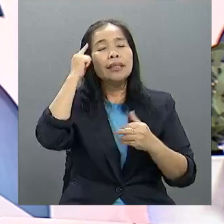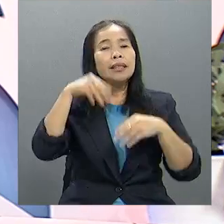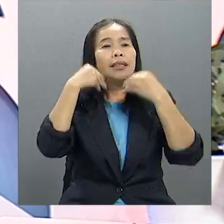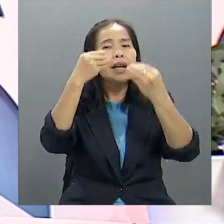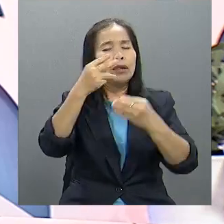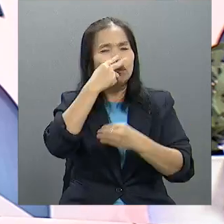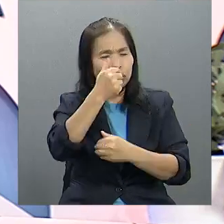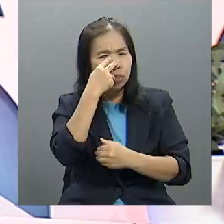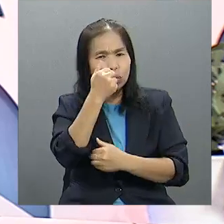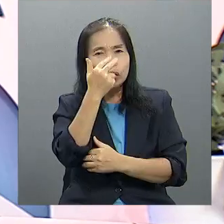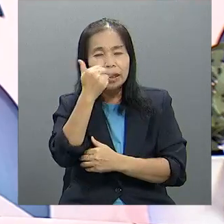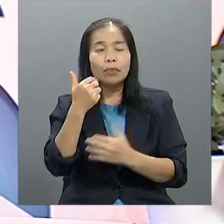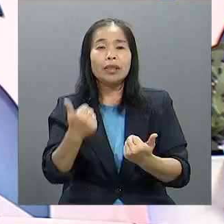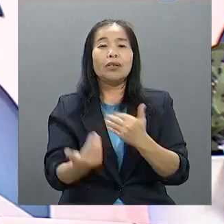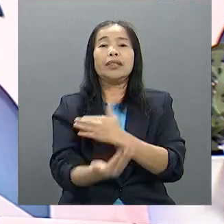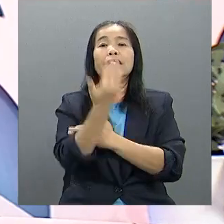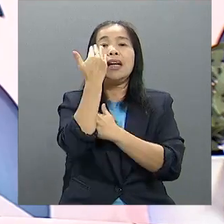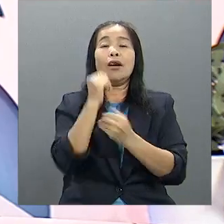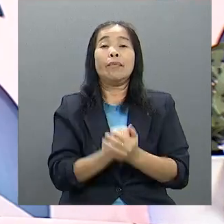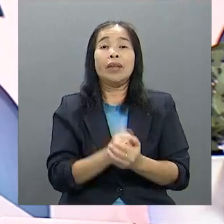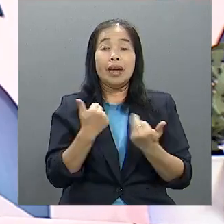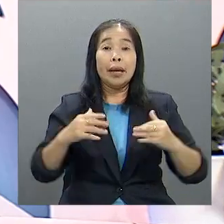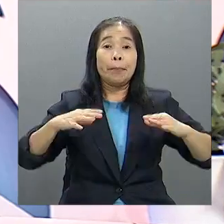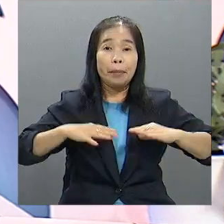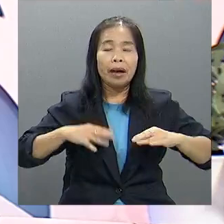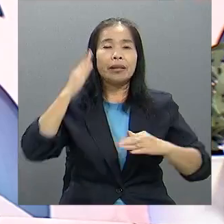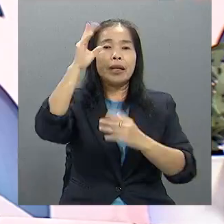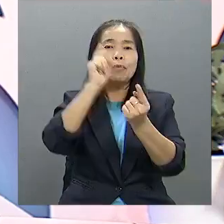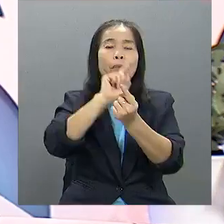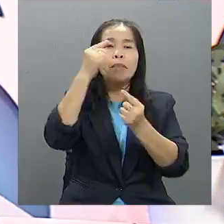ในเช้านี้ค่ะอีกสักครู่นะคะกลับมาพบกันในช่วงสีสันวาไรตี้สักครู่เดียวค่ะ